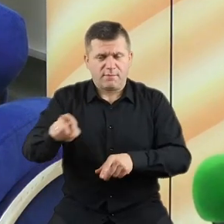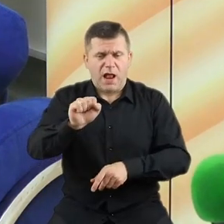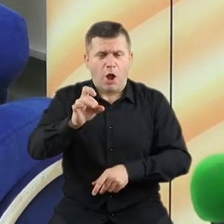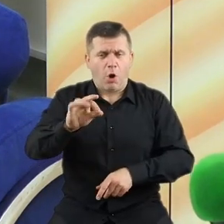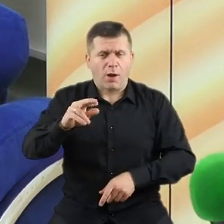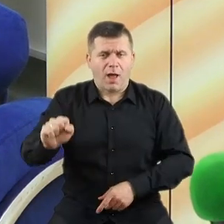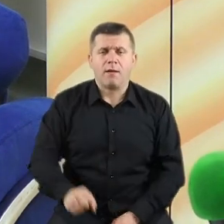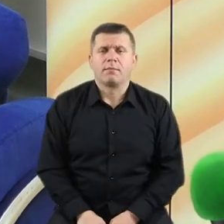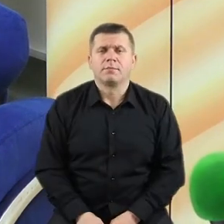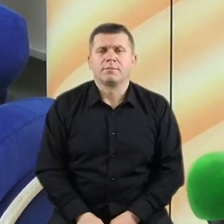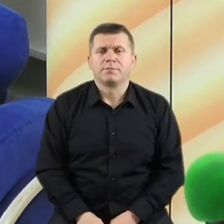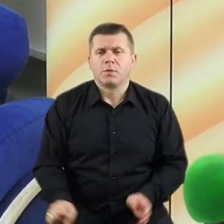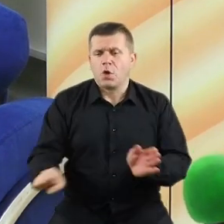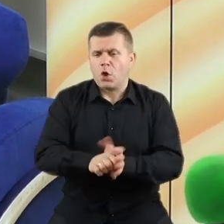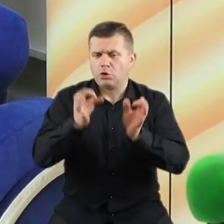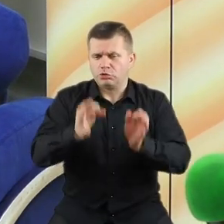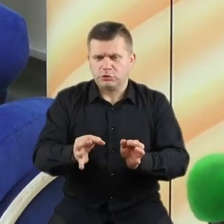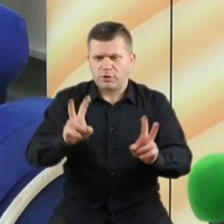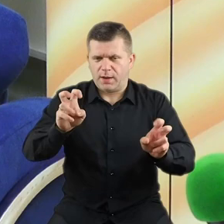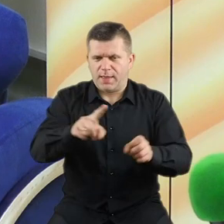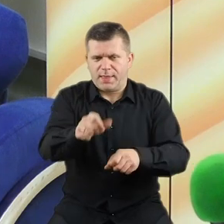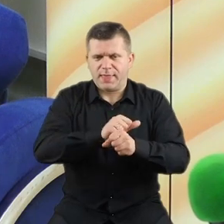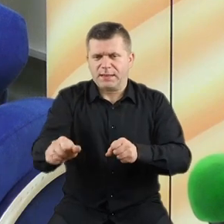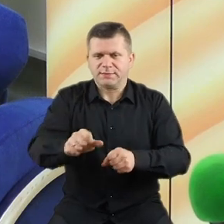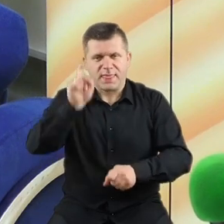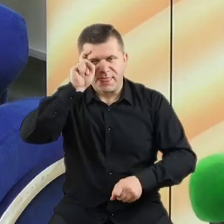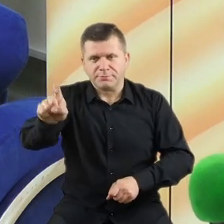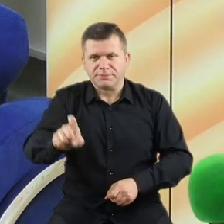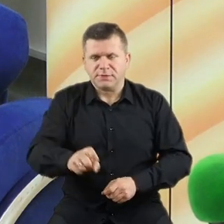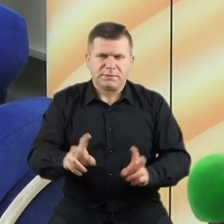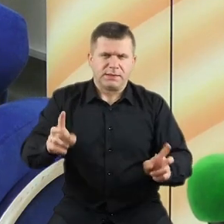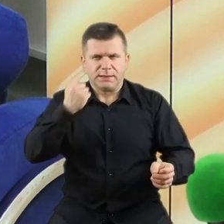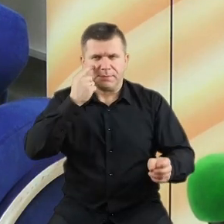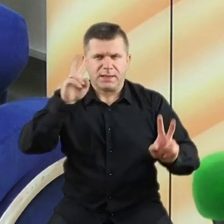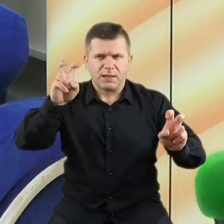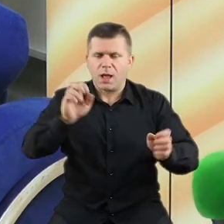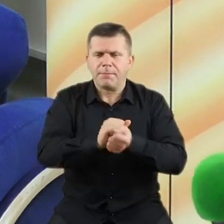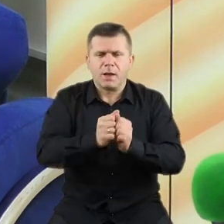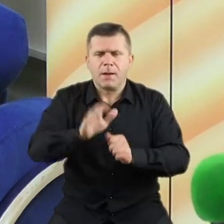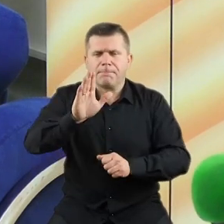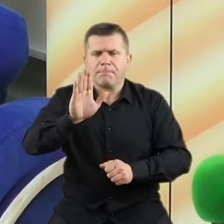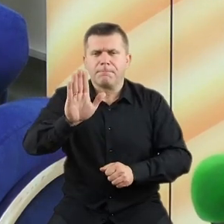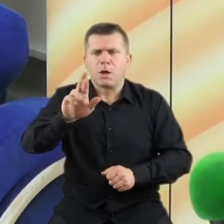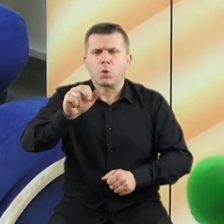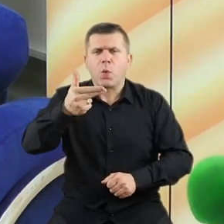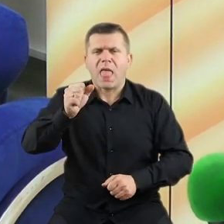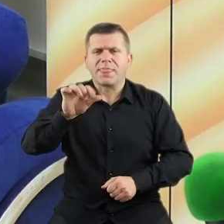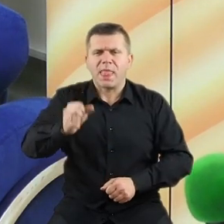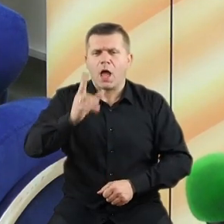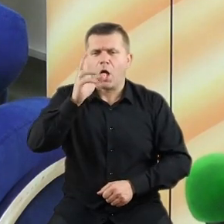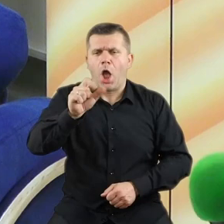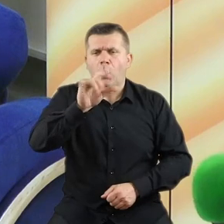Agorze zresztą. Od dzisiaj jesteście Niemcami, chyba taki tytuł jest. Czy nie, Brunatna kołyska Anny